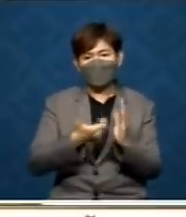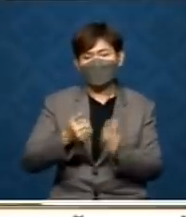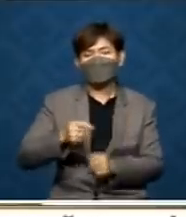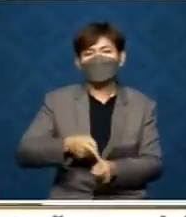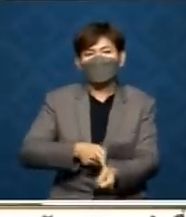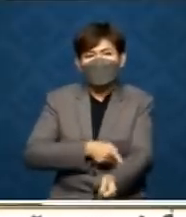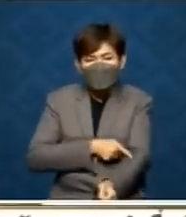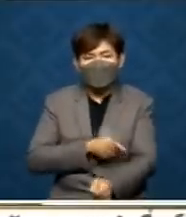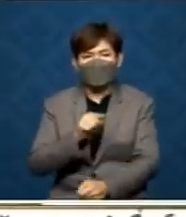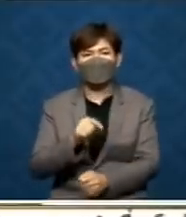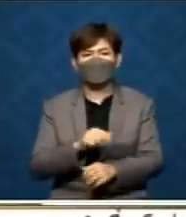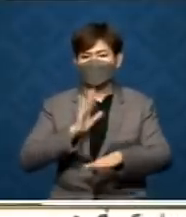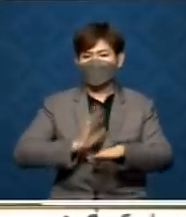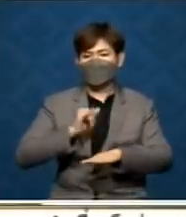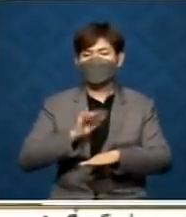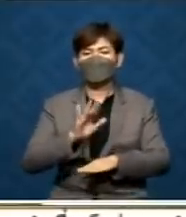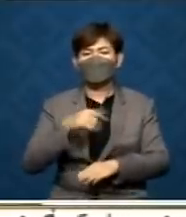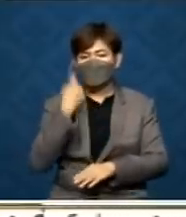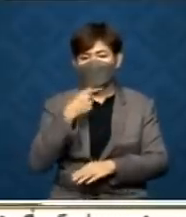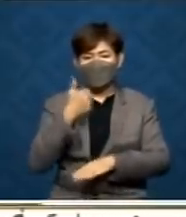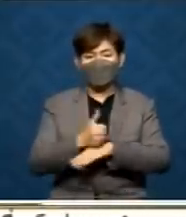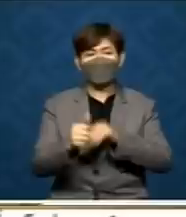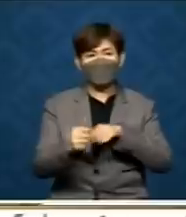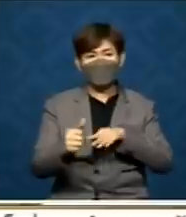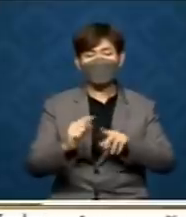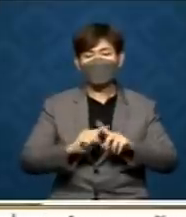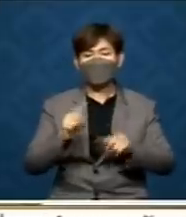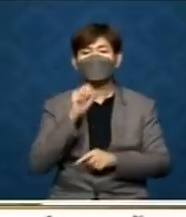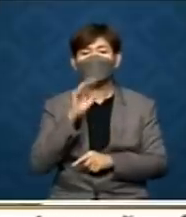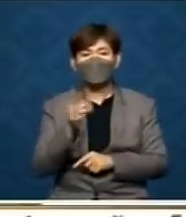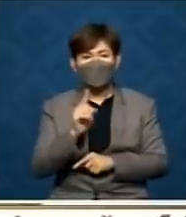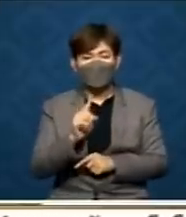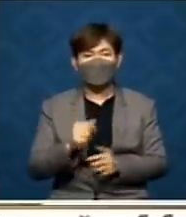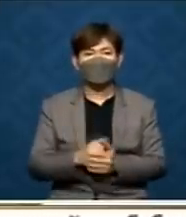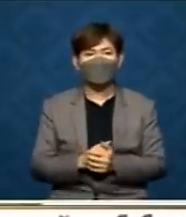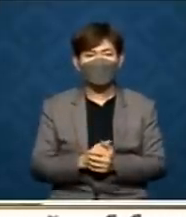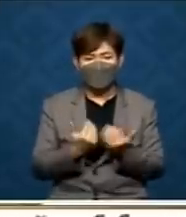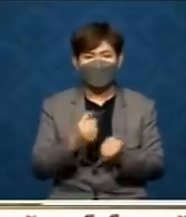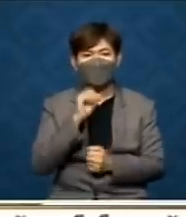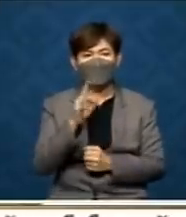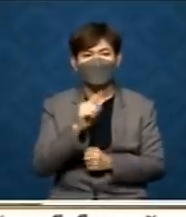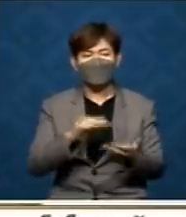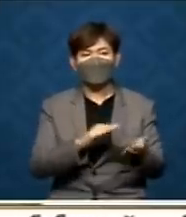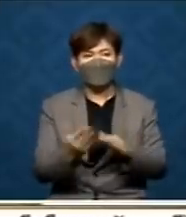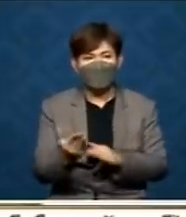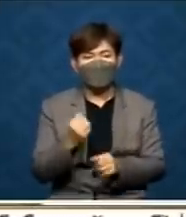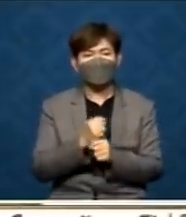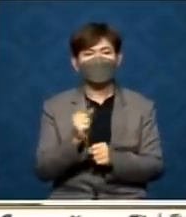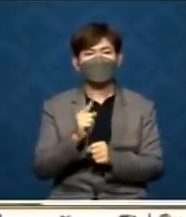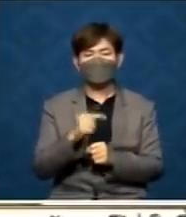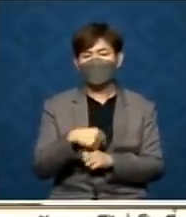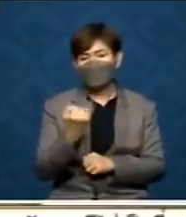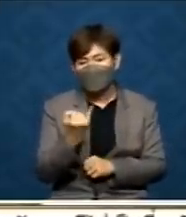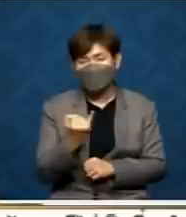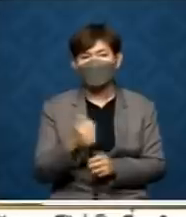เหล่านี้คือความสามารถผู้นำแต่ท่านก็พูดนะท่านก็ตอบนะทุกอย่างที่บอกว่าท่านล้มเหลวนี่ทุกบอกว่ามันไม่